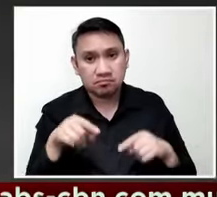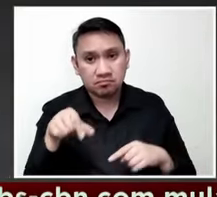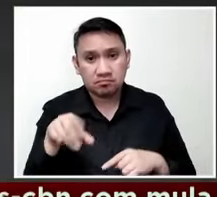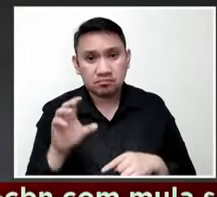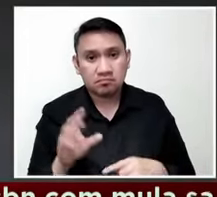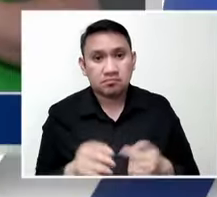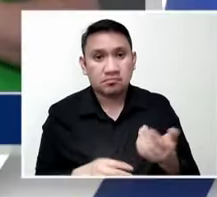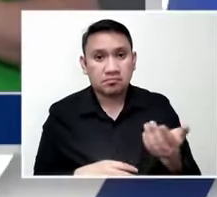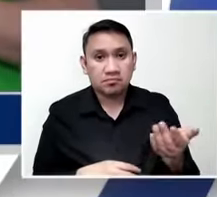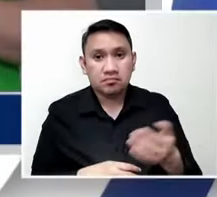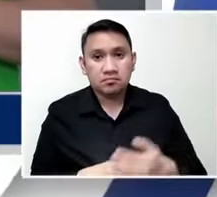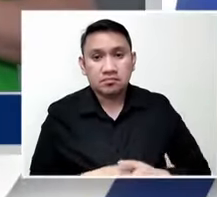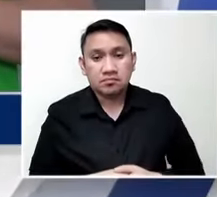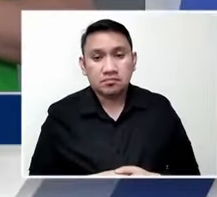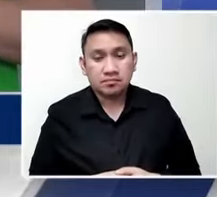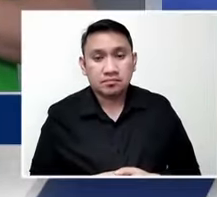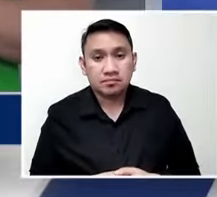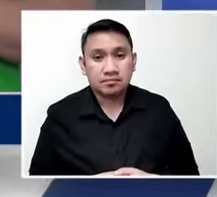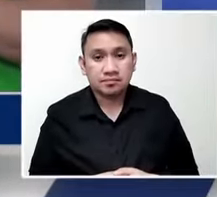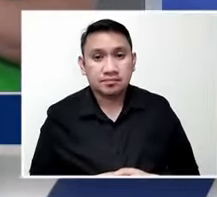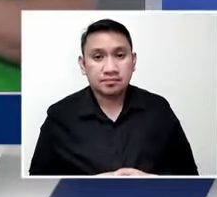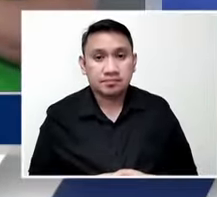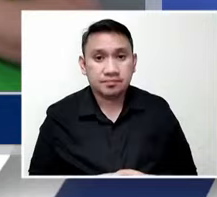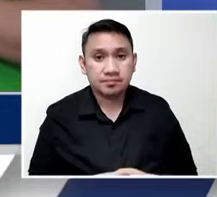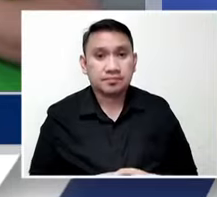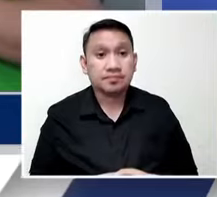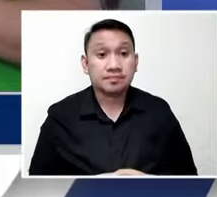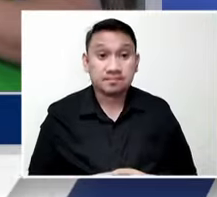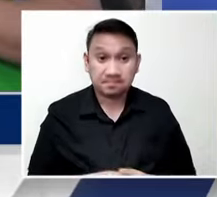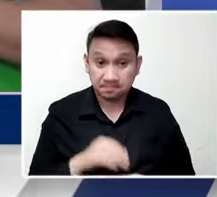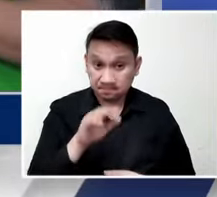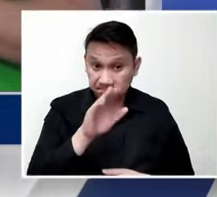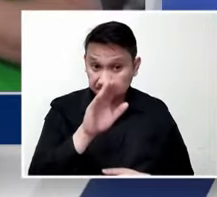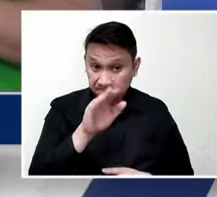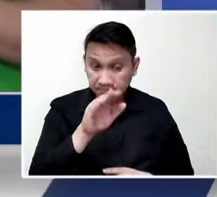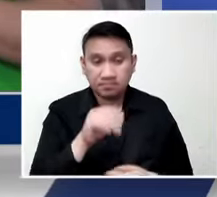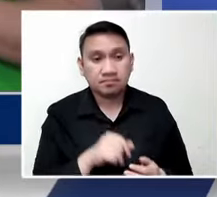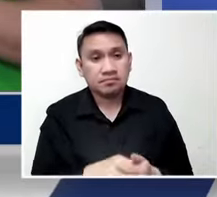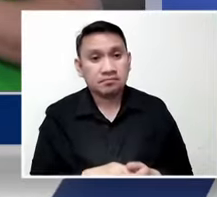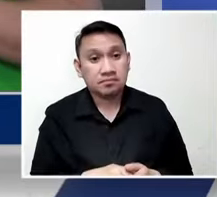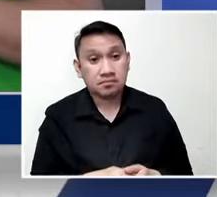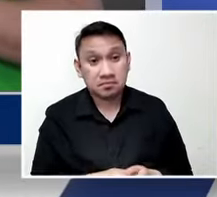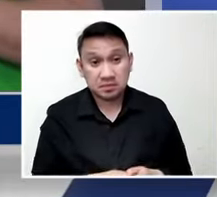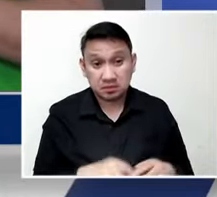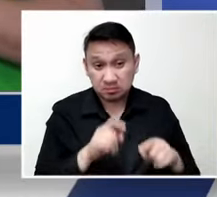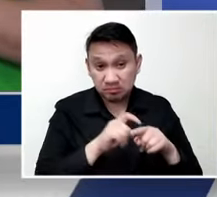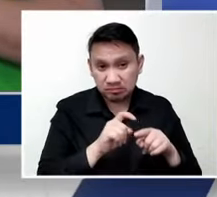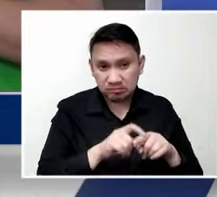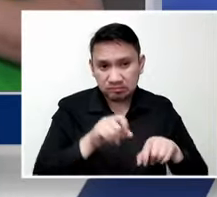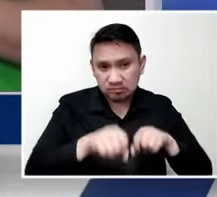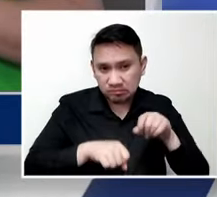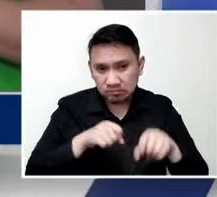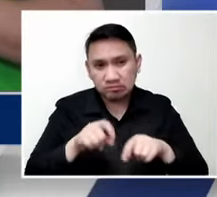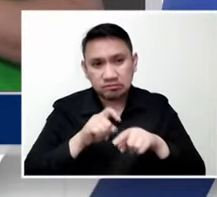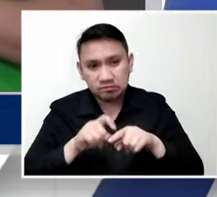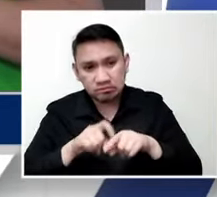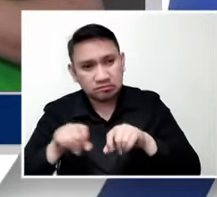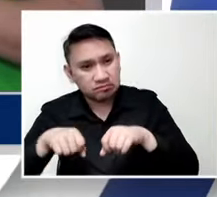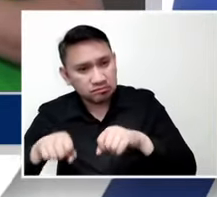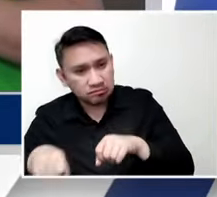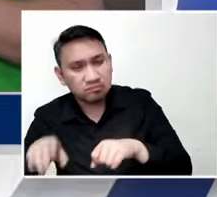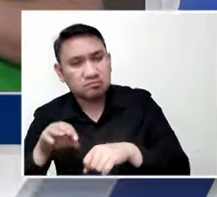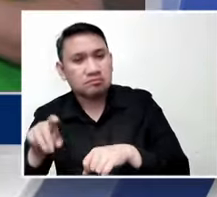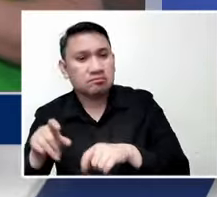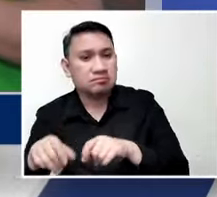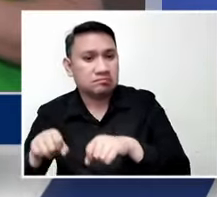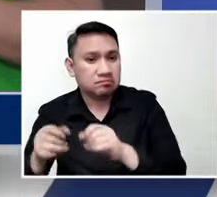Kabayan. Johnson, yung mga nahuli bang mga e-bike, e-trike at saka mga tricycle, yan ba ay